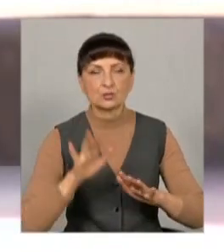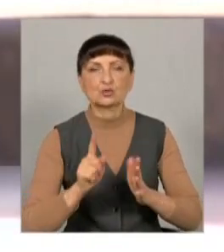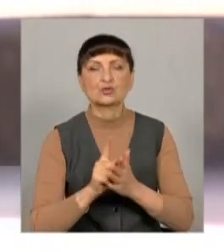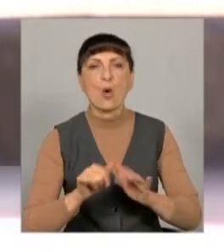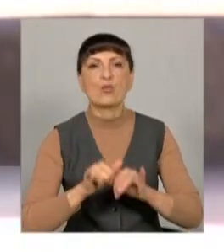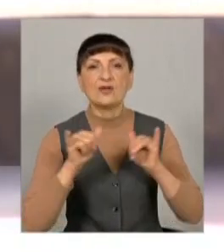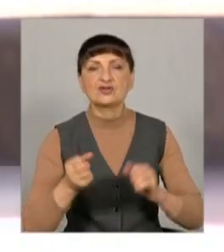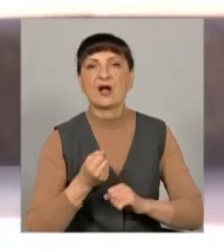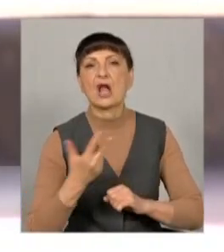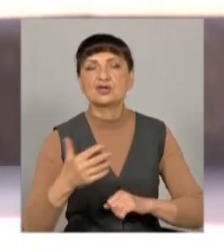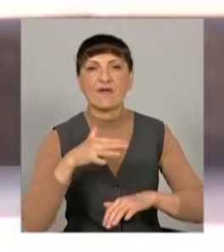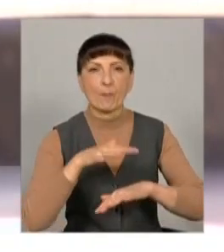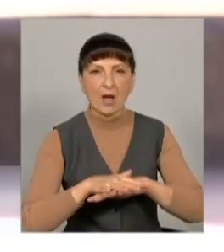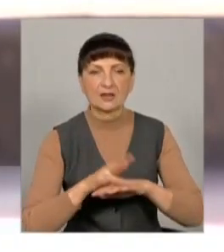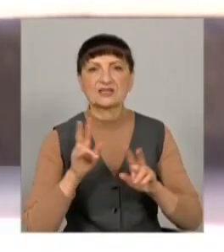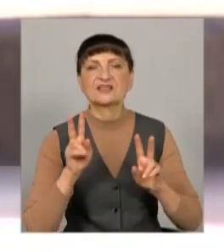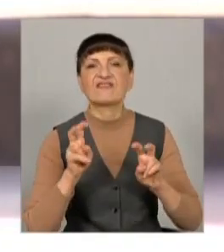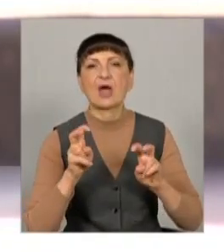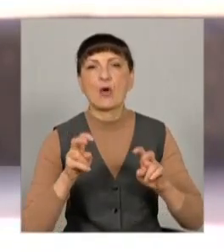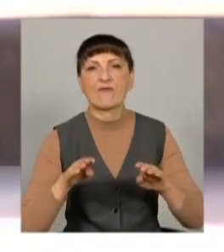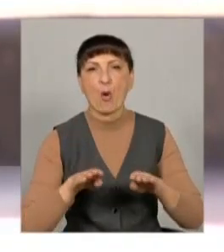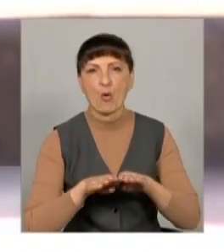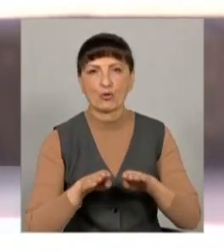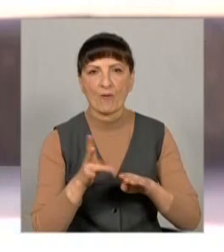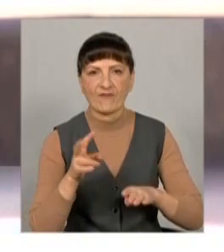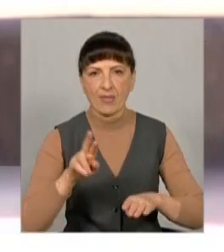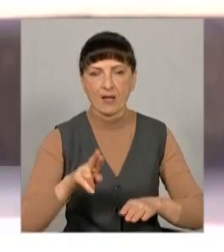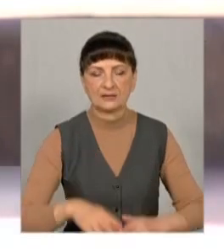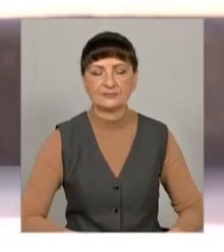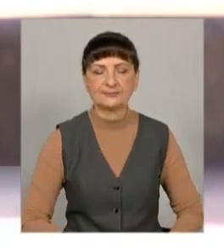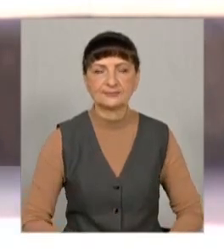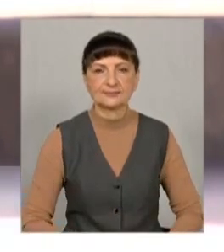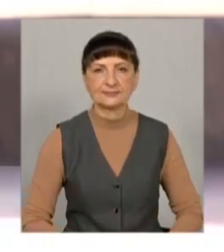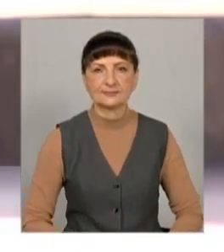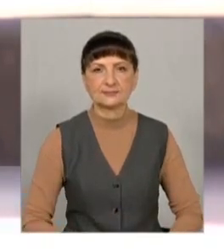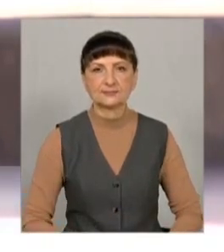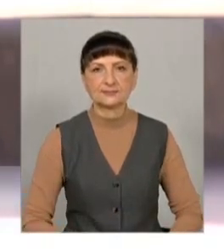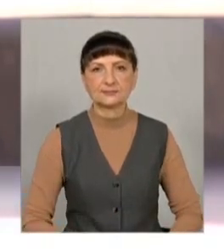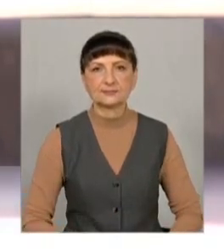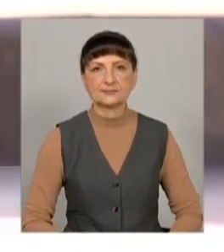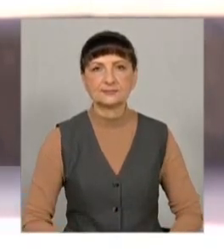увеличиться количество банков второго уровня. Далее Насипова, Нурлан Утиген, Ренат Утеев, телеканал Алматы,